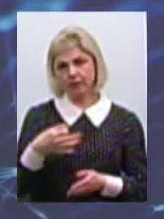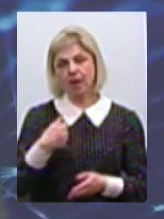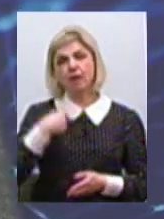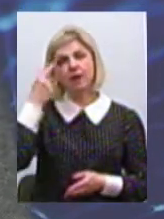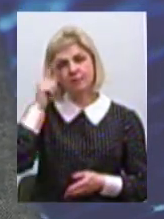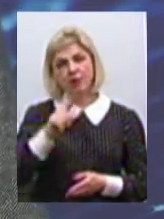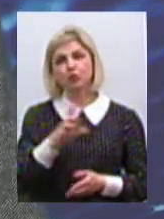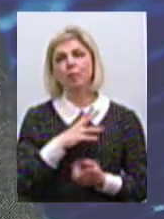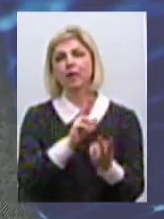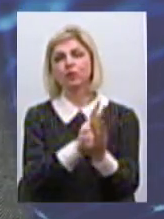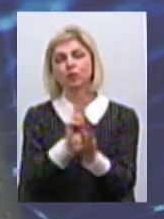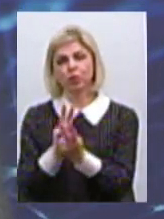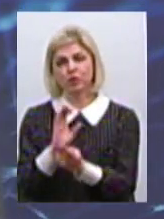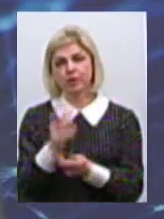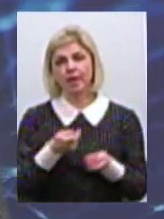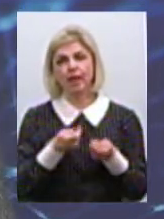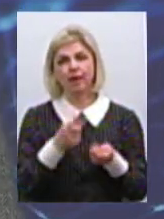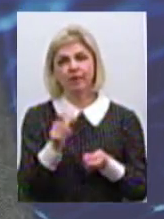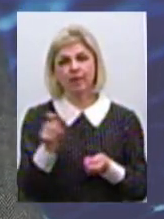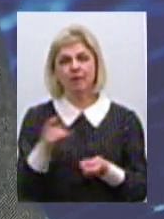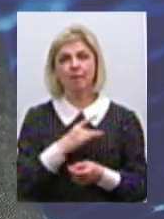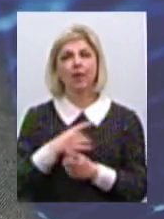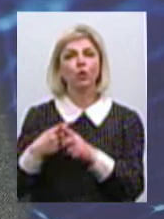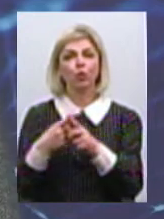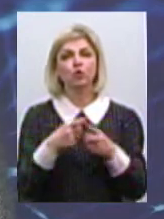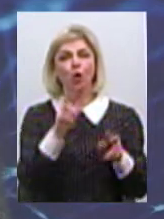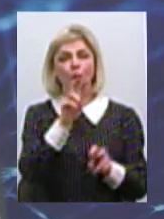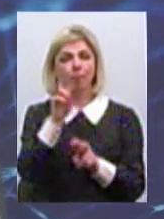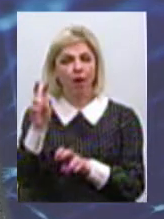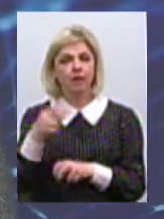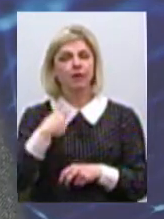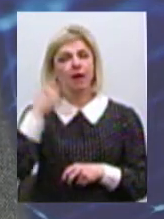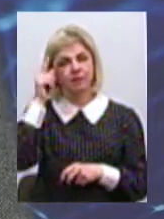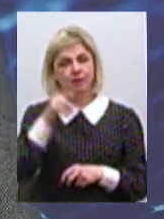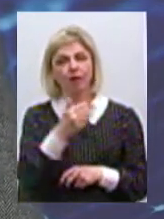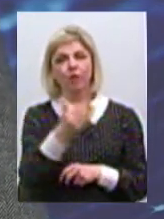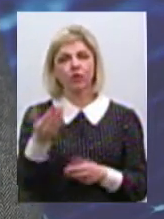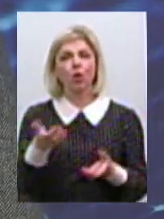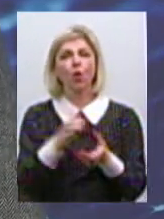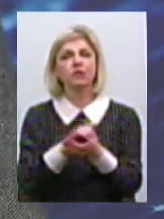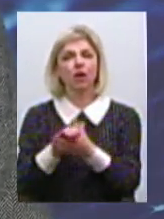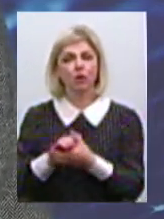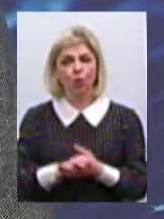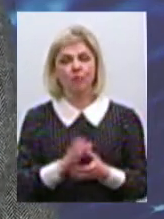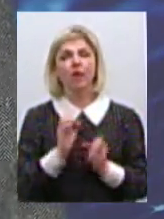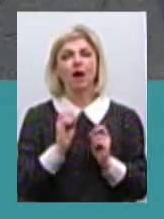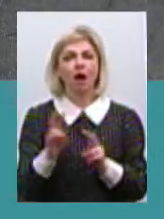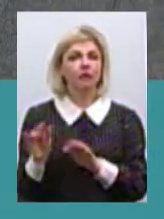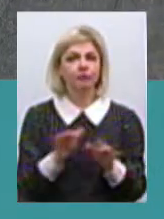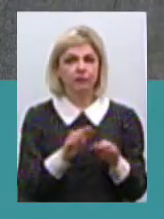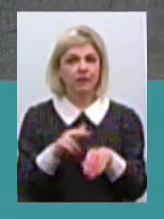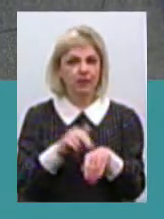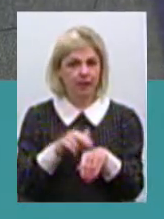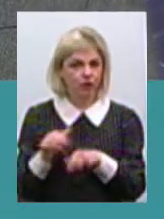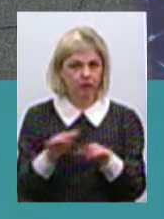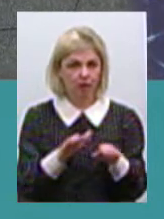були зустрічі з керівництвом білоруської компанії. Я знаю, що вони ознайомлені з ходом, як ведуться слідчі дії. Я знаю, що